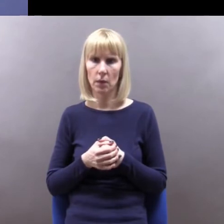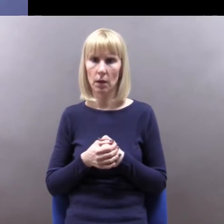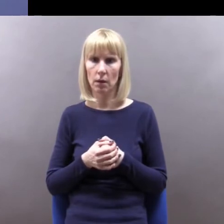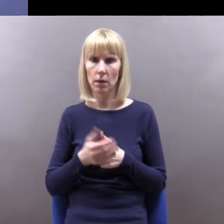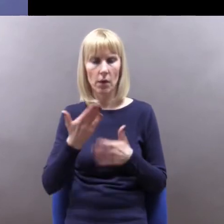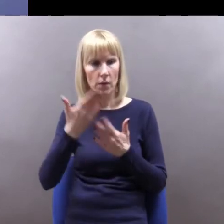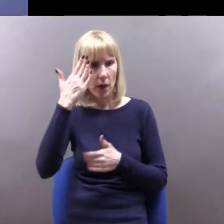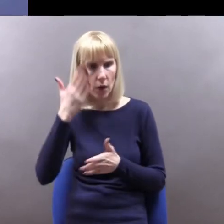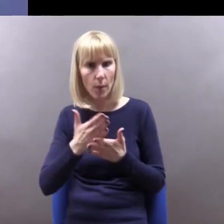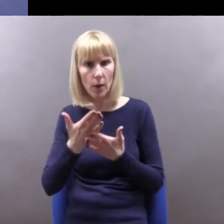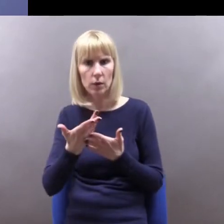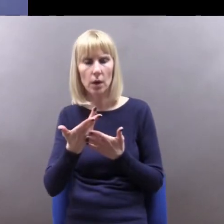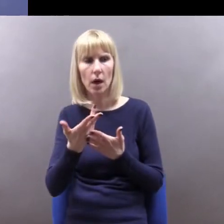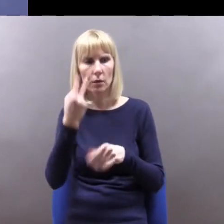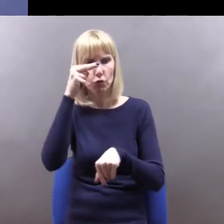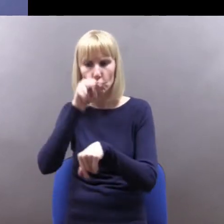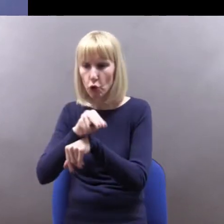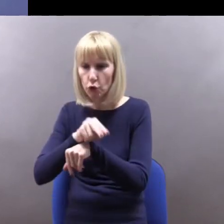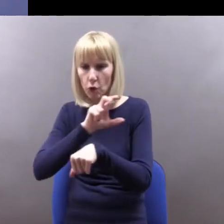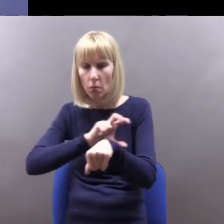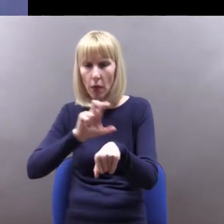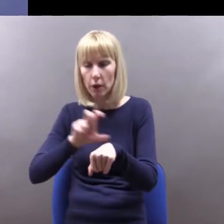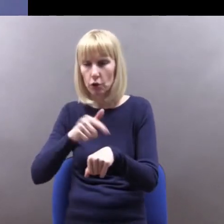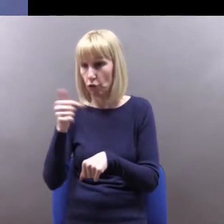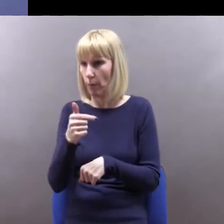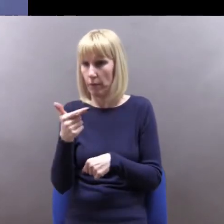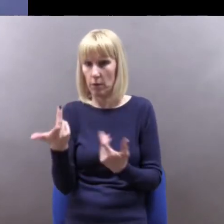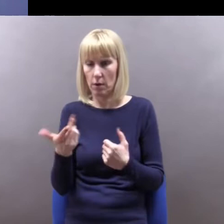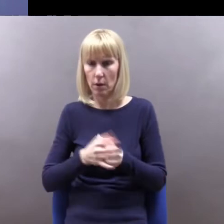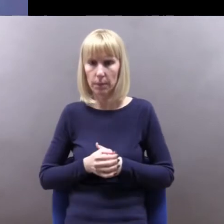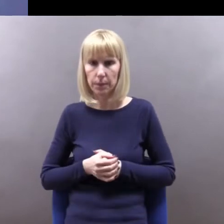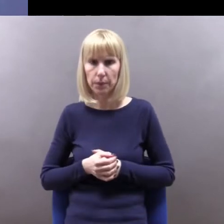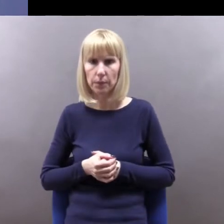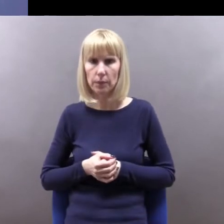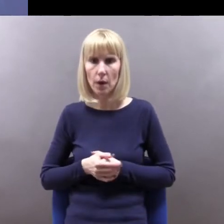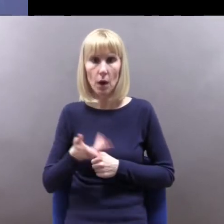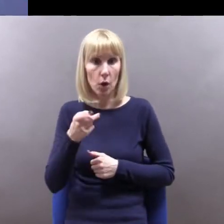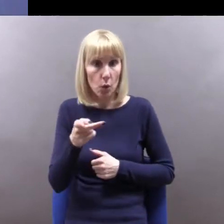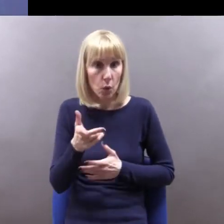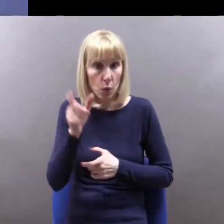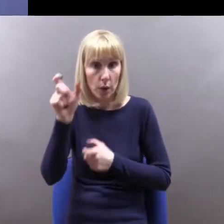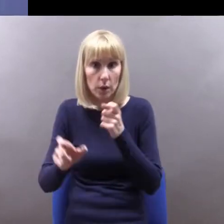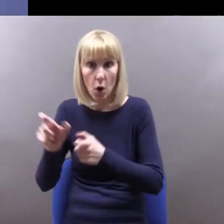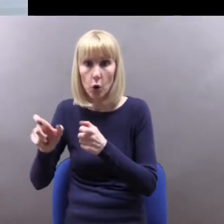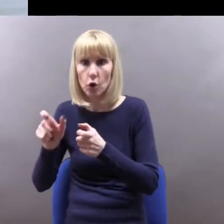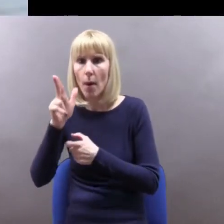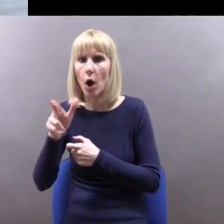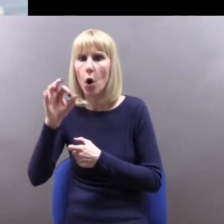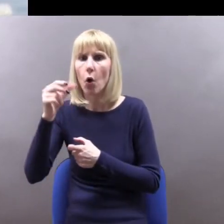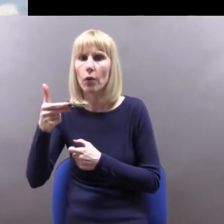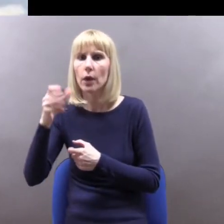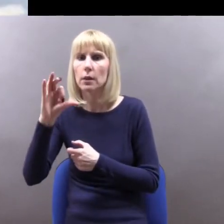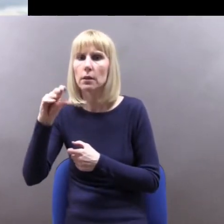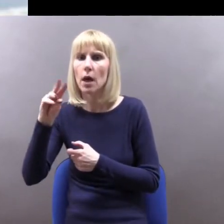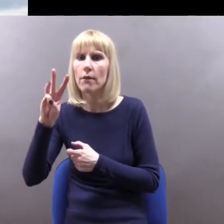nad dozór techniczny chyba, tak? Bo przecież te platformy trzeba, jest konserwator, tak,